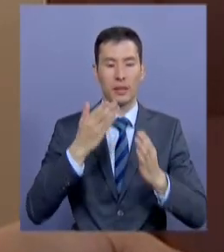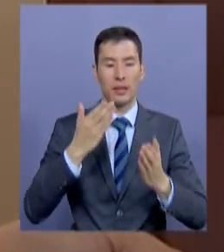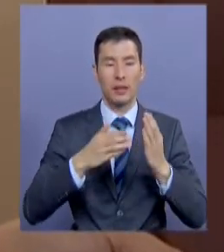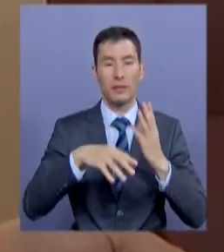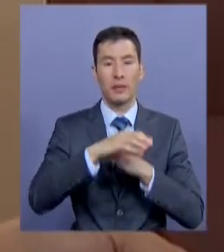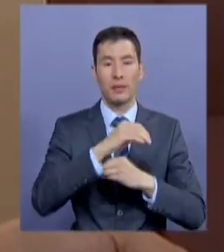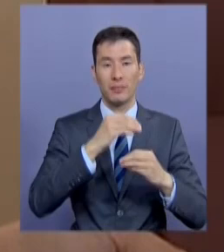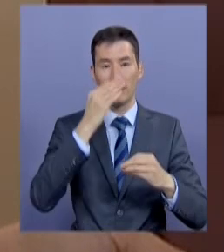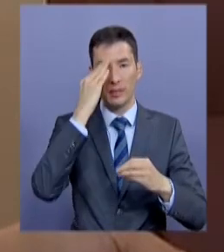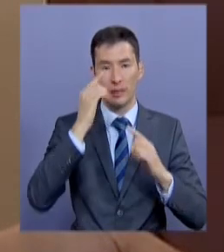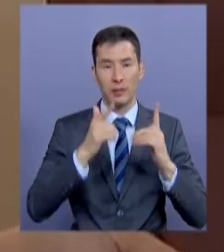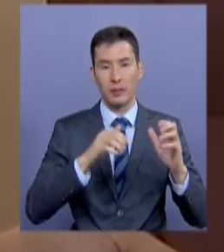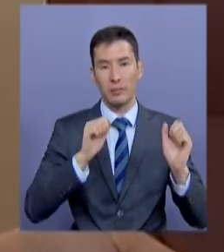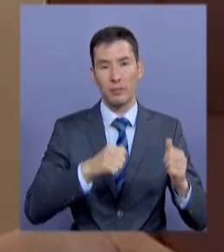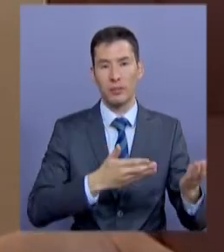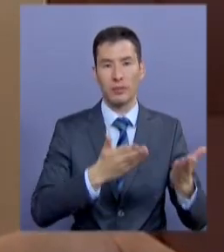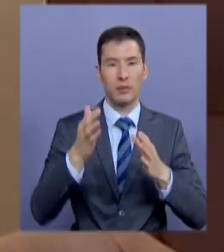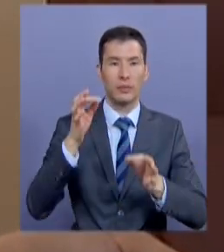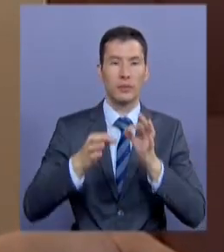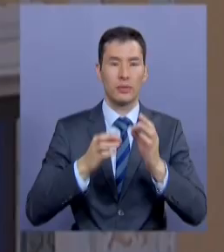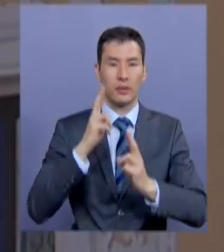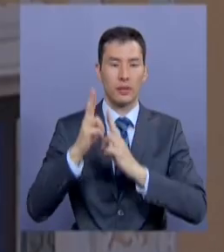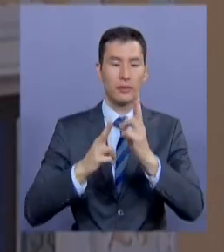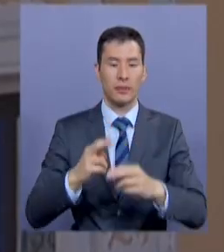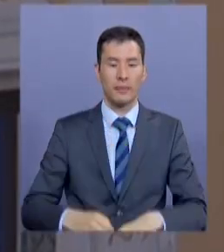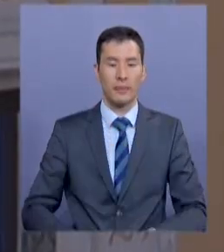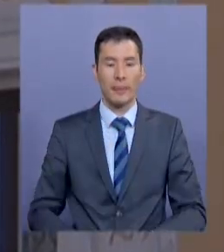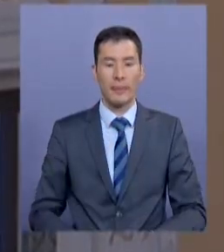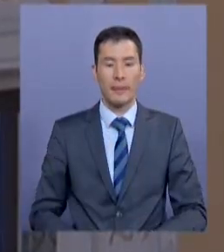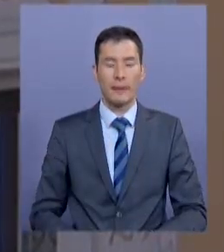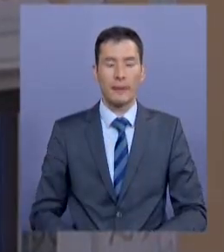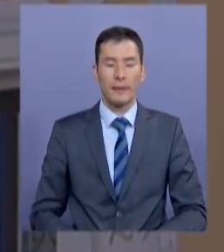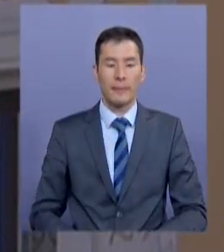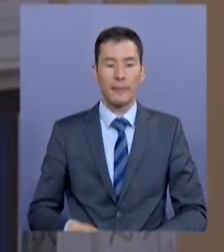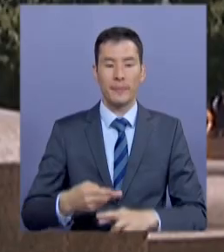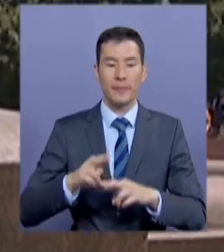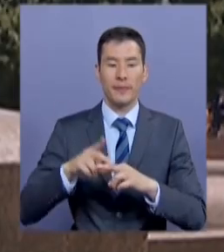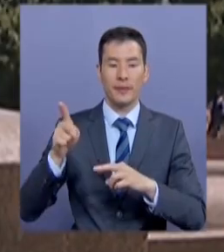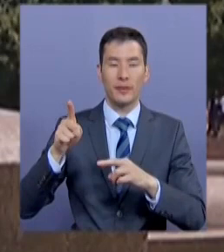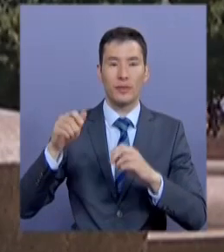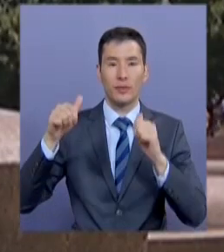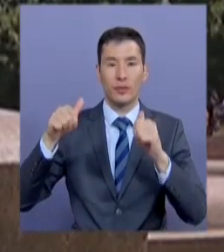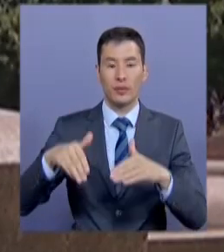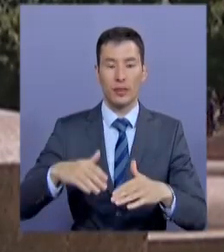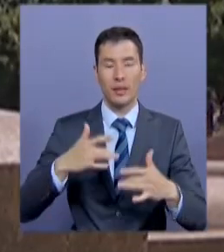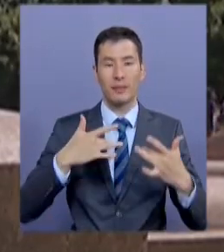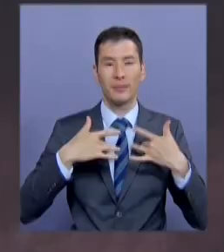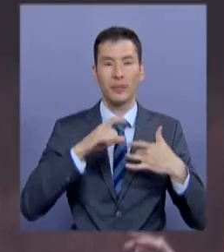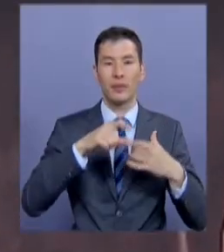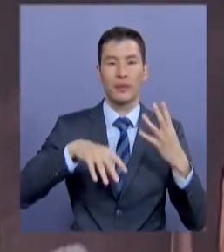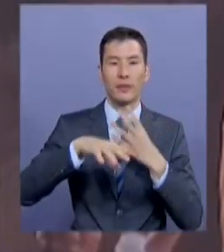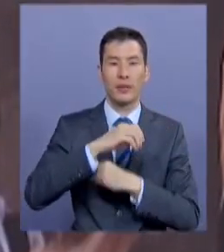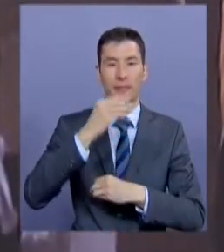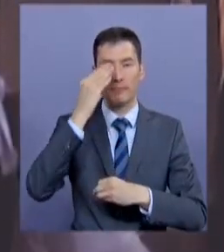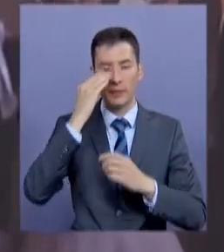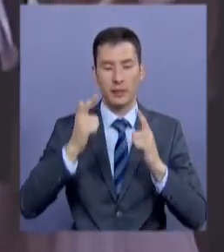шешіммен келіспесе, қарсы тарапқа сотқа да берсе болады. Бастық айтқан шешімге хор жетекшісі әрі әртістерде